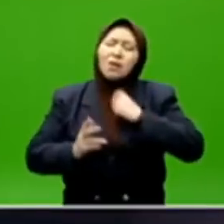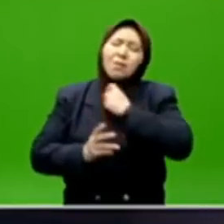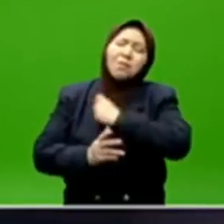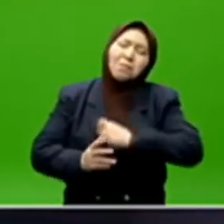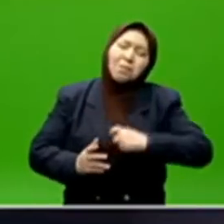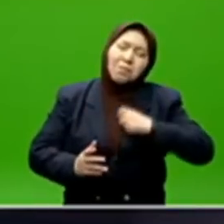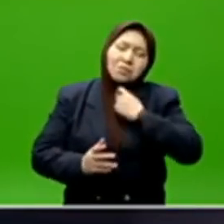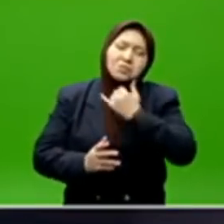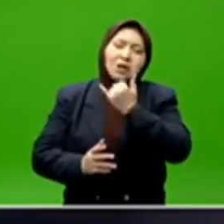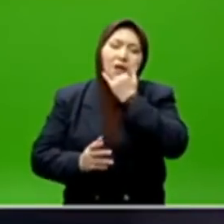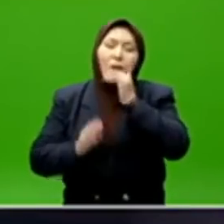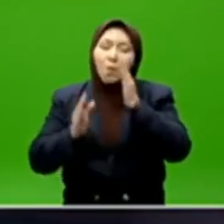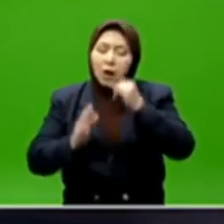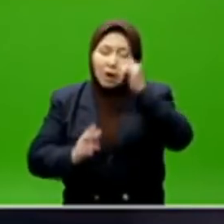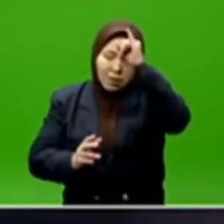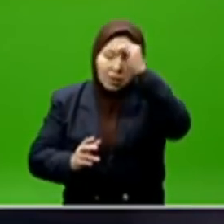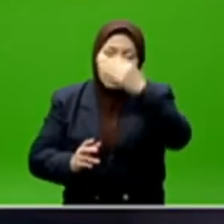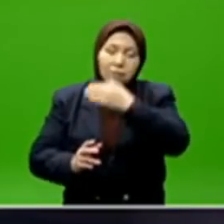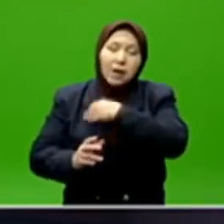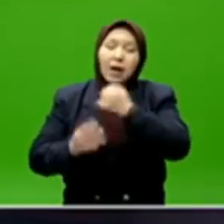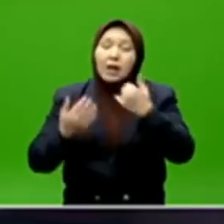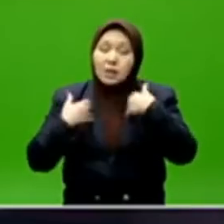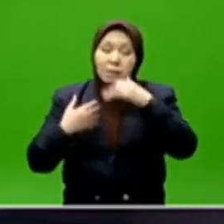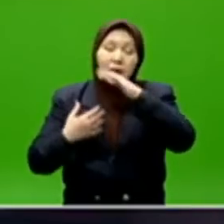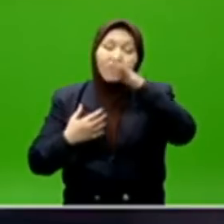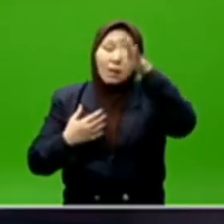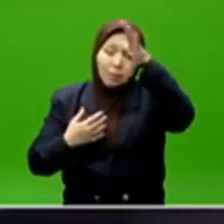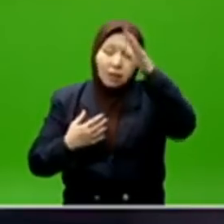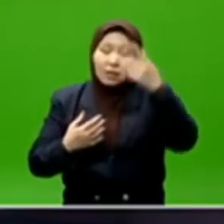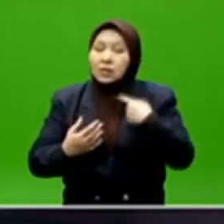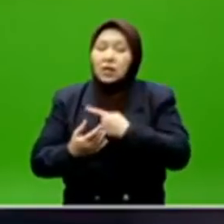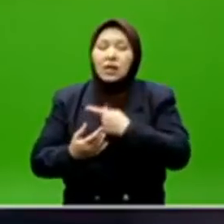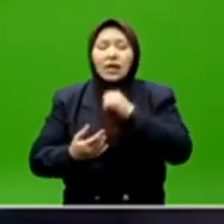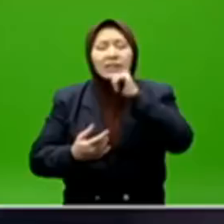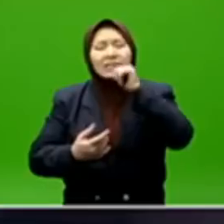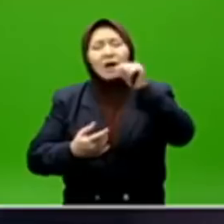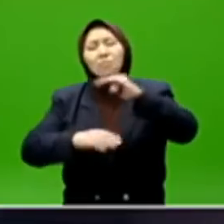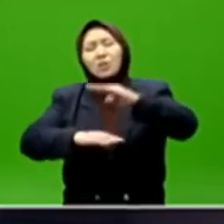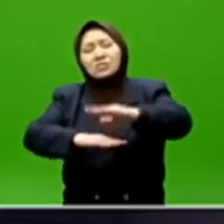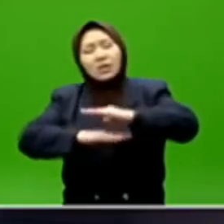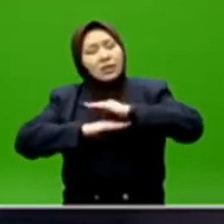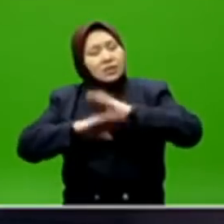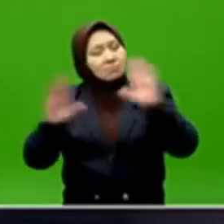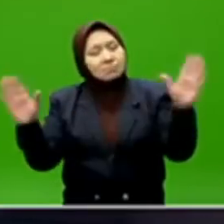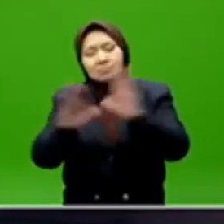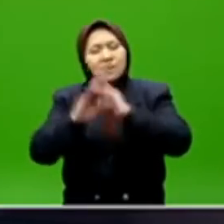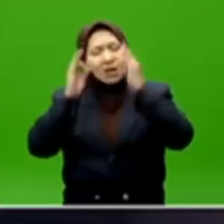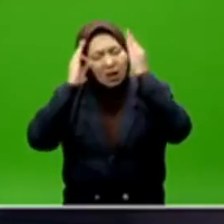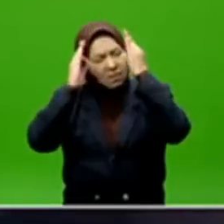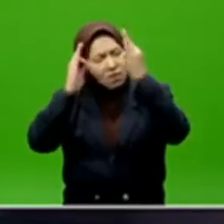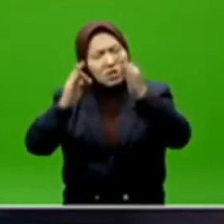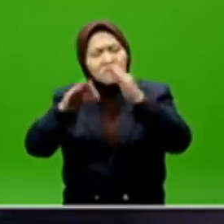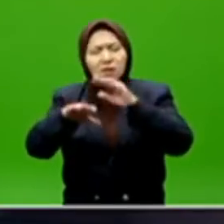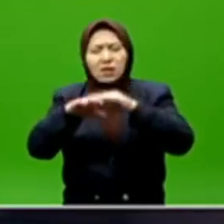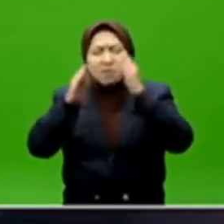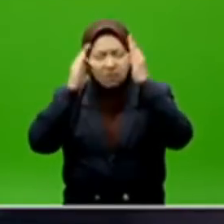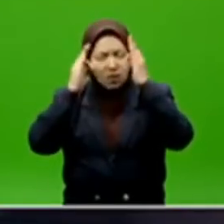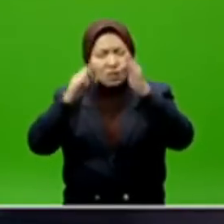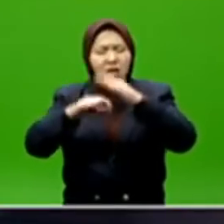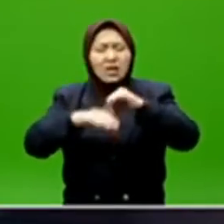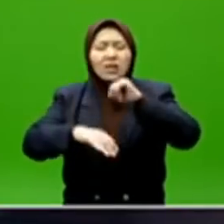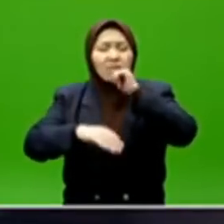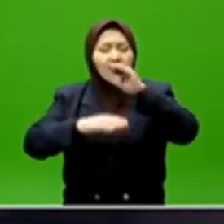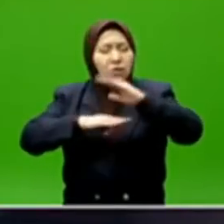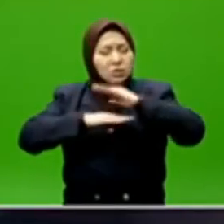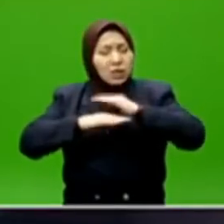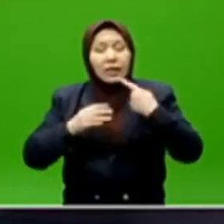silap ada orang beriman. Ada mak ayah kita yang kita tak puas hati, tetapi jangan fokus pada benda yang tak puas hati semata-mata. Kita